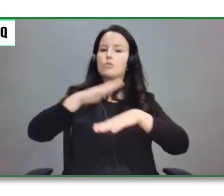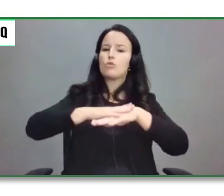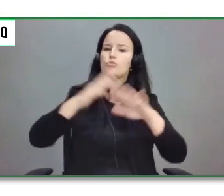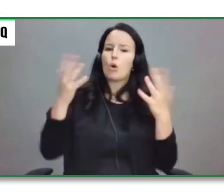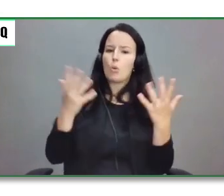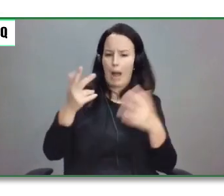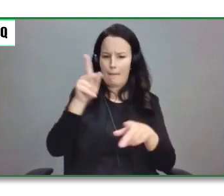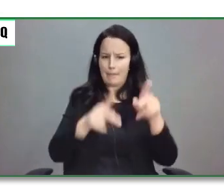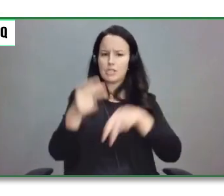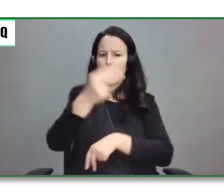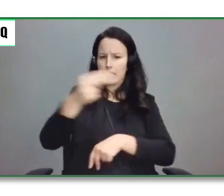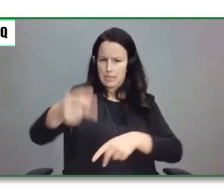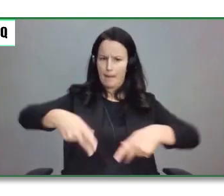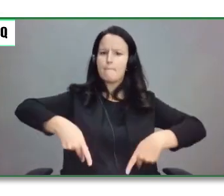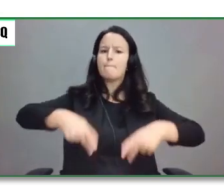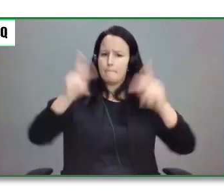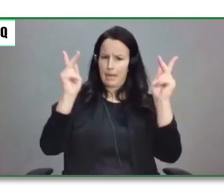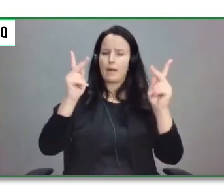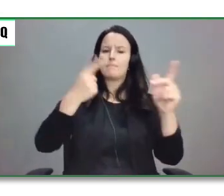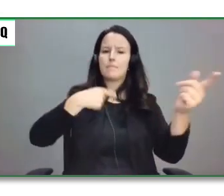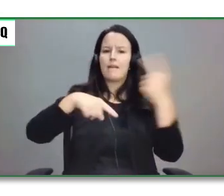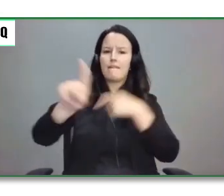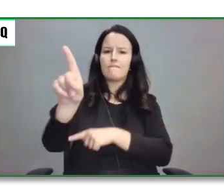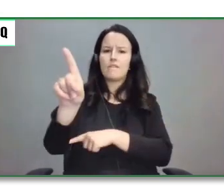place à l'extérieur.